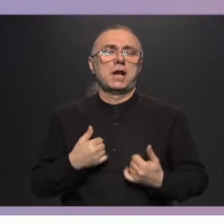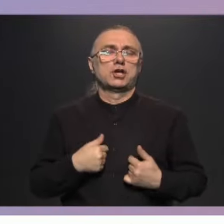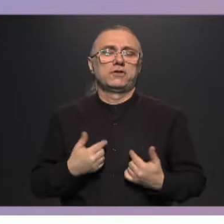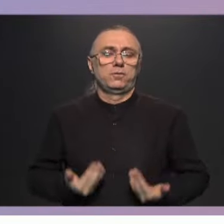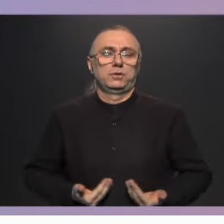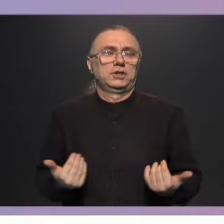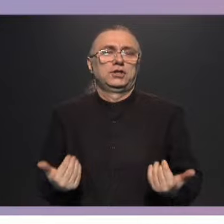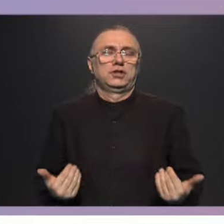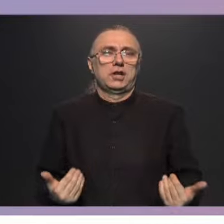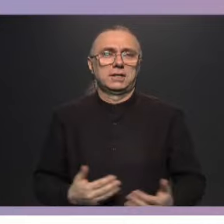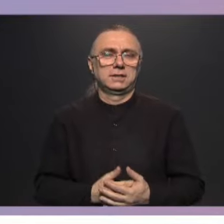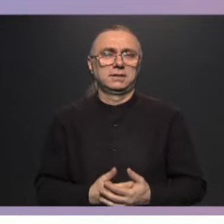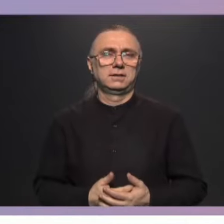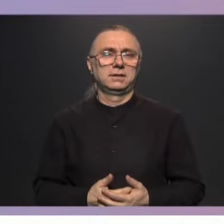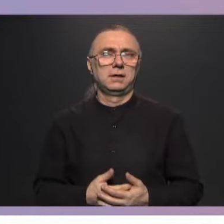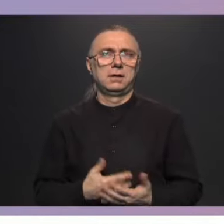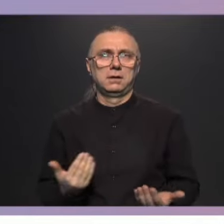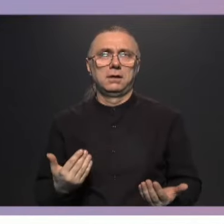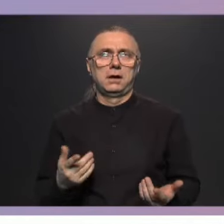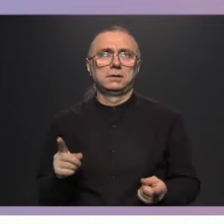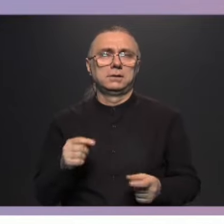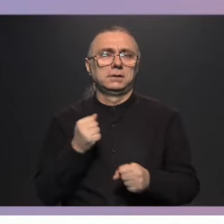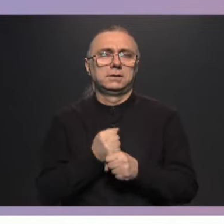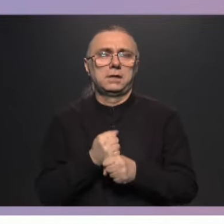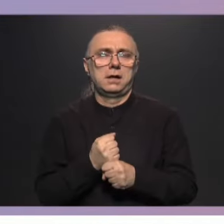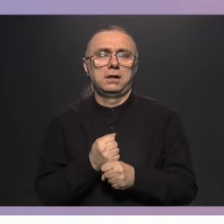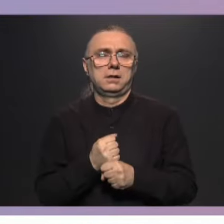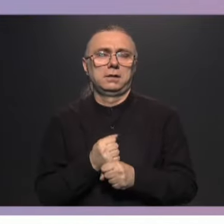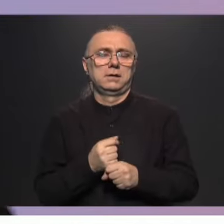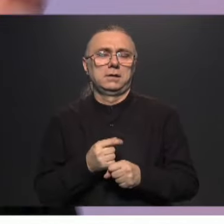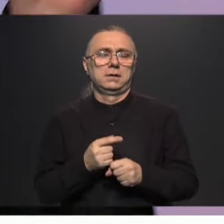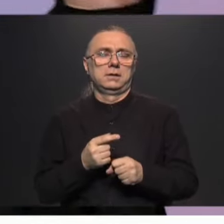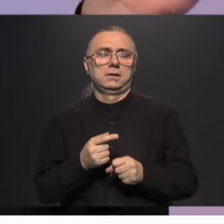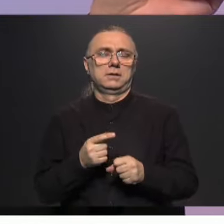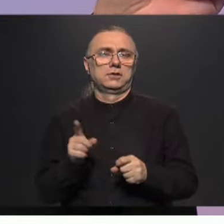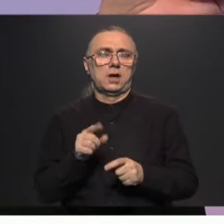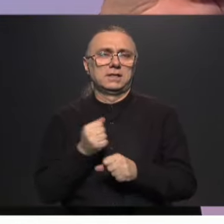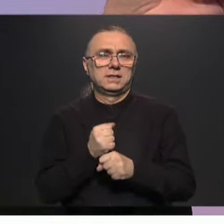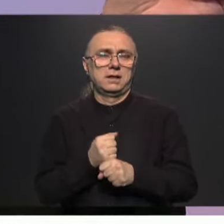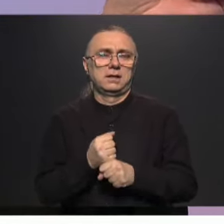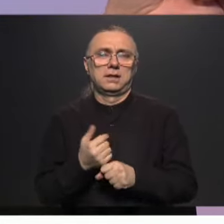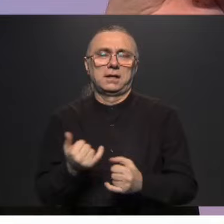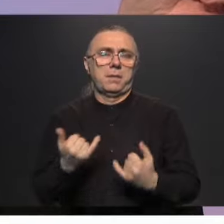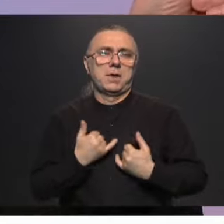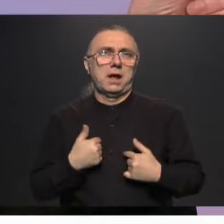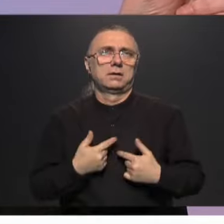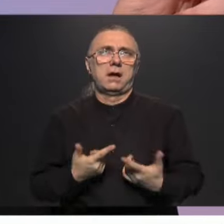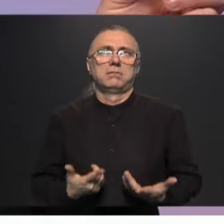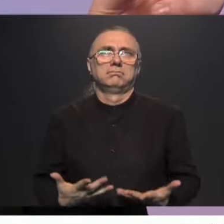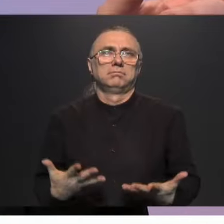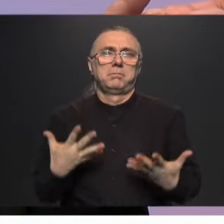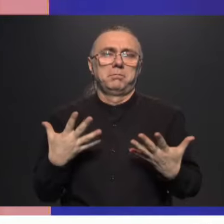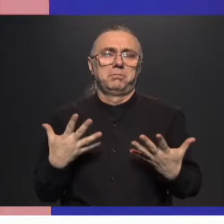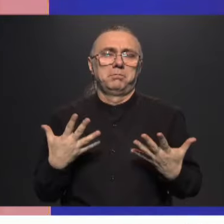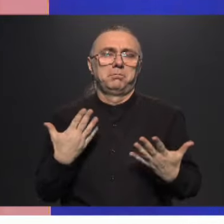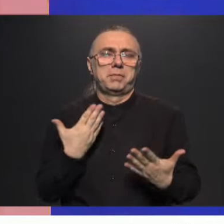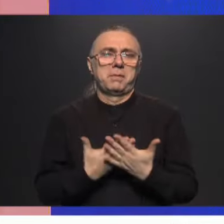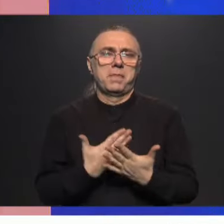они живут в том, что они сделали. Для меня это величайший пример от Ильи, заметьте, ветхозаветного